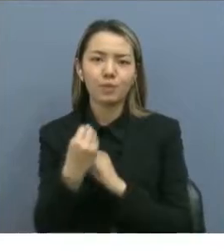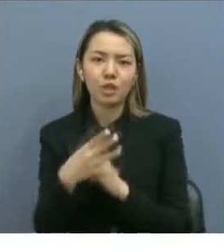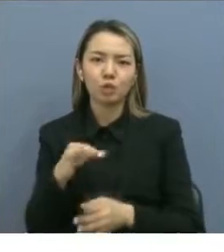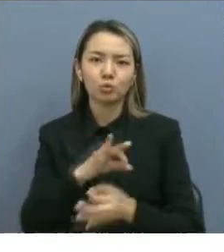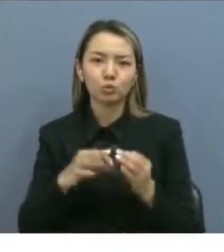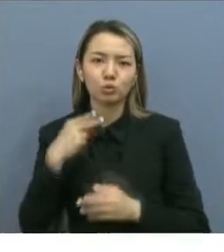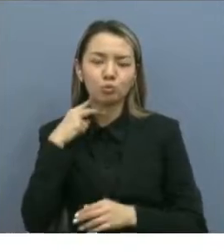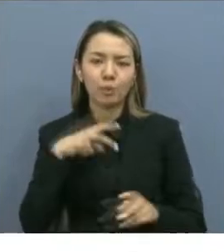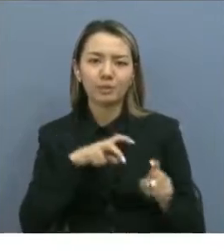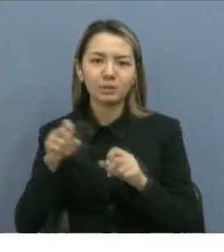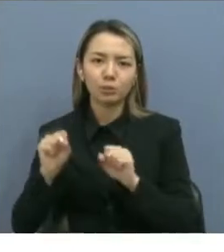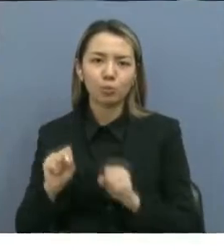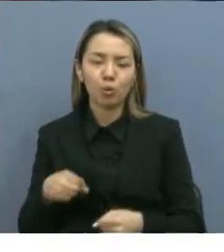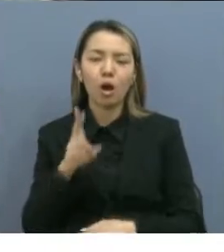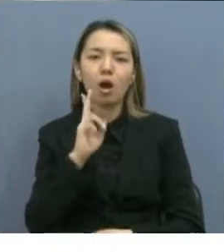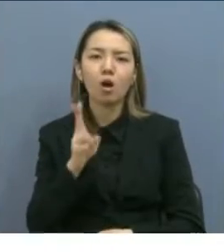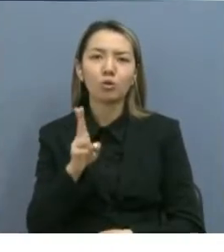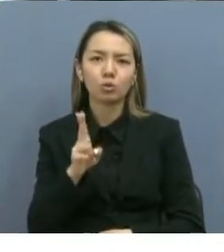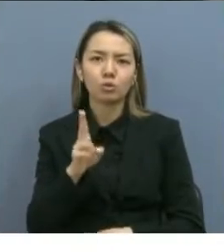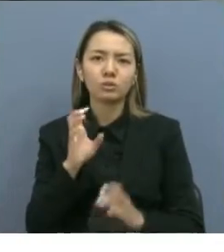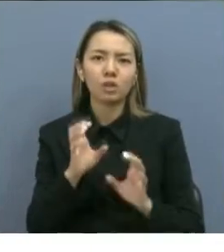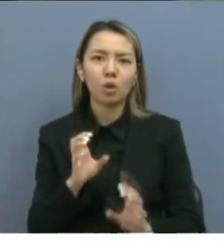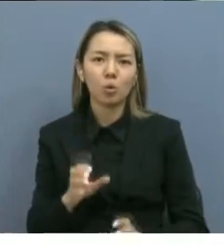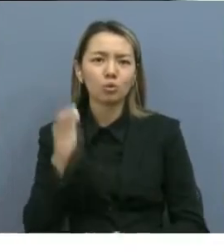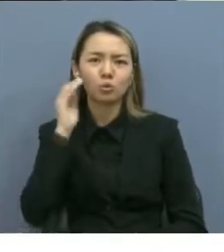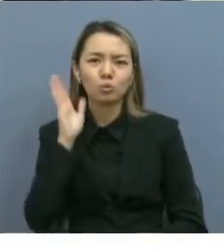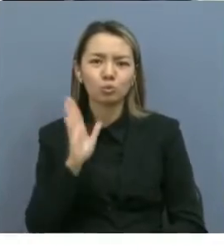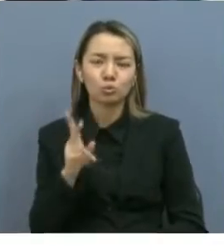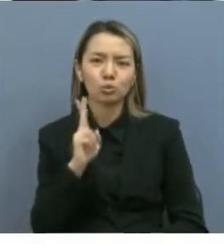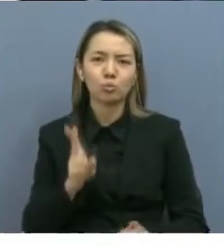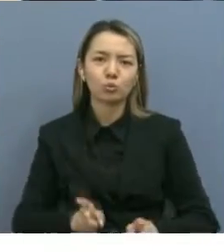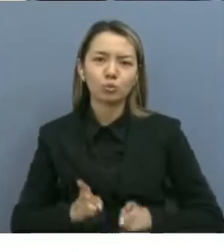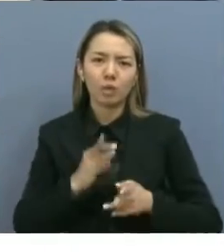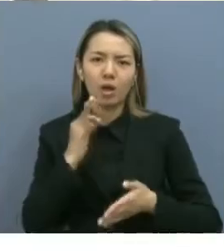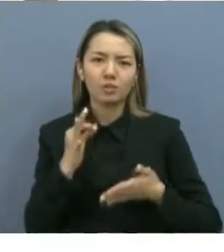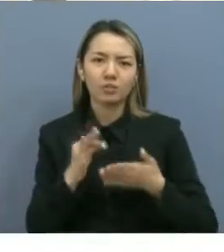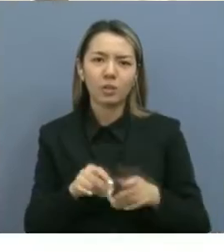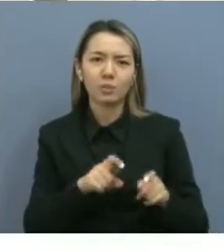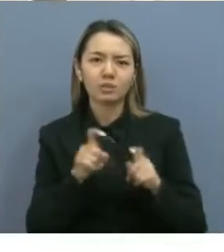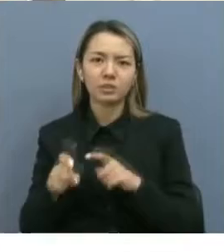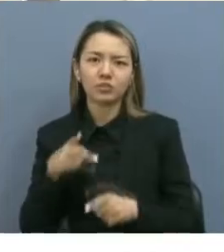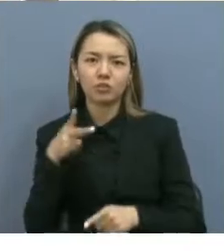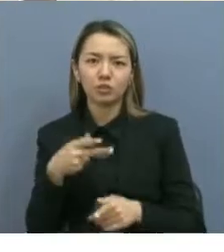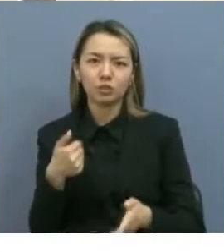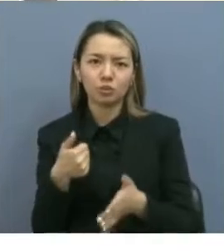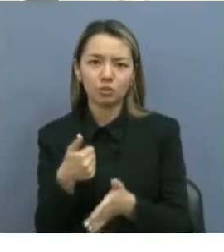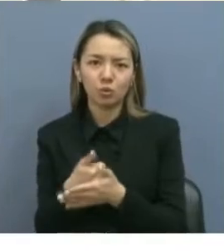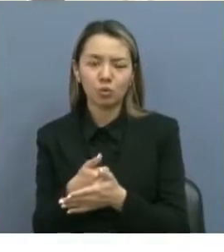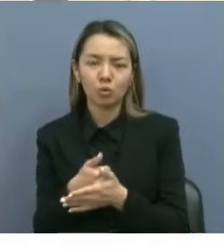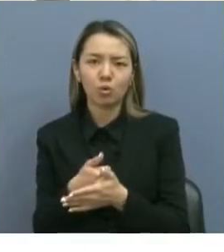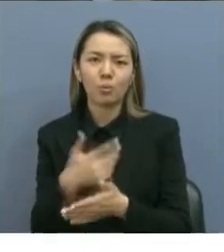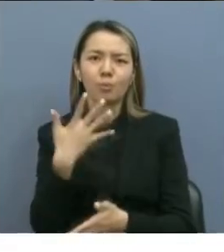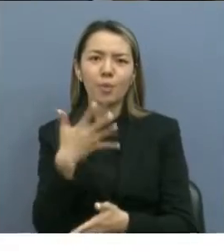тәулікке қамауға алынады. Ал билік өкілі тарапынан жасалған заңды талапқа бағынбаған жағдайда қылмыстық жауапкершілікке тартылып, 2000 айлық есептік көрсеткіш,